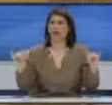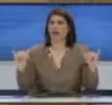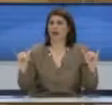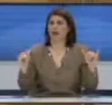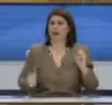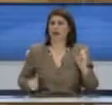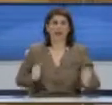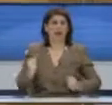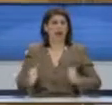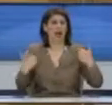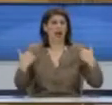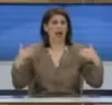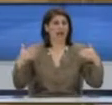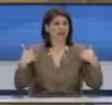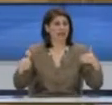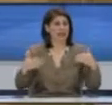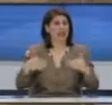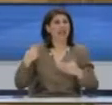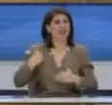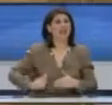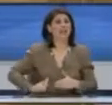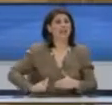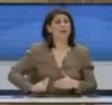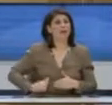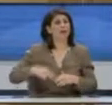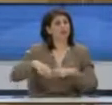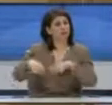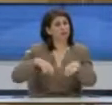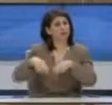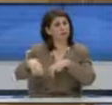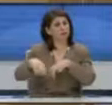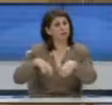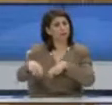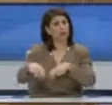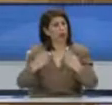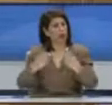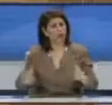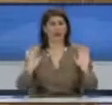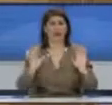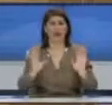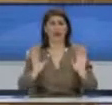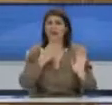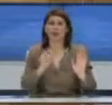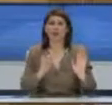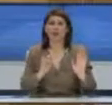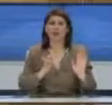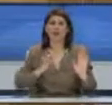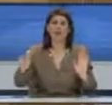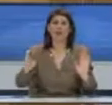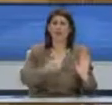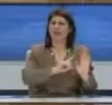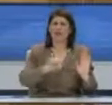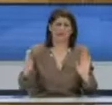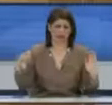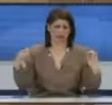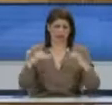αναψυχή, για άσκηση μεταξύ των Δήμων. Γιατί το κάναμε αυτό? Ώστε οι πολίτες να